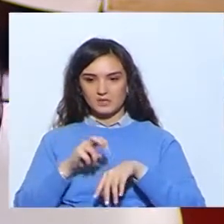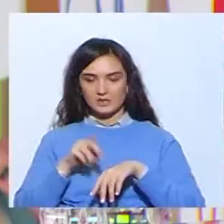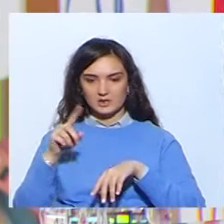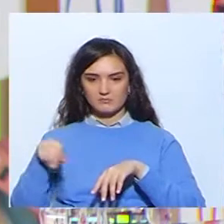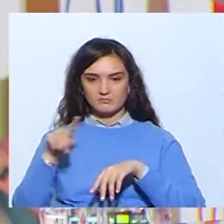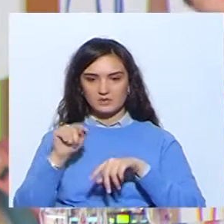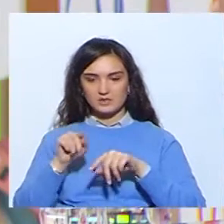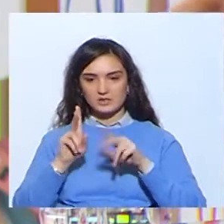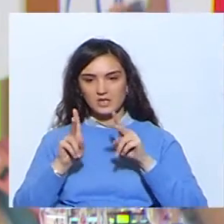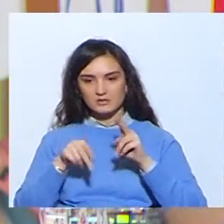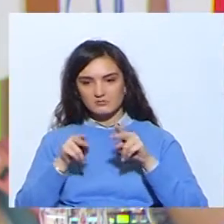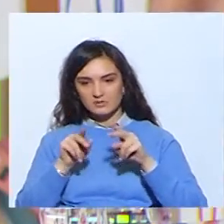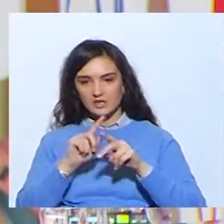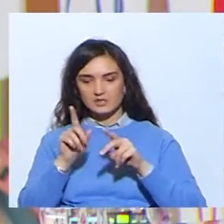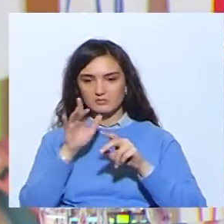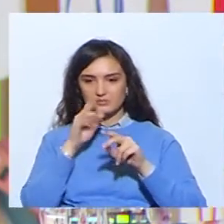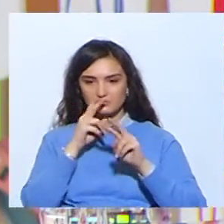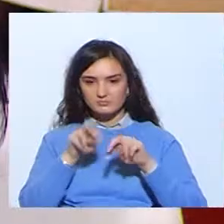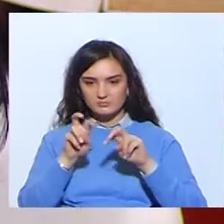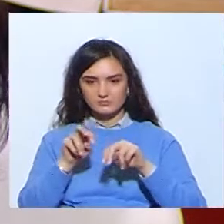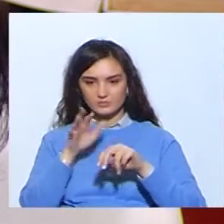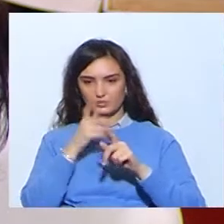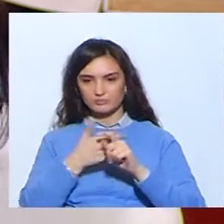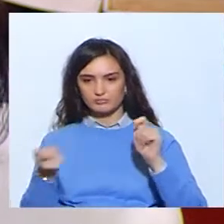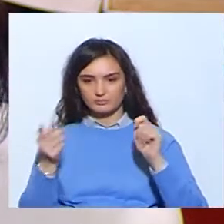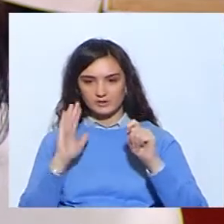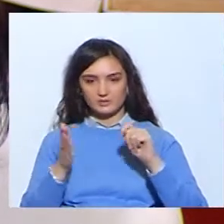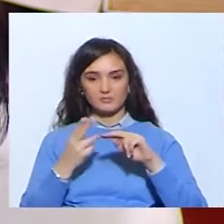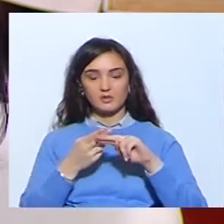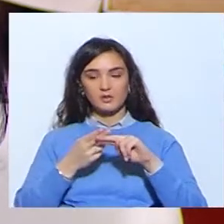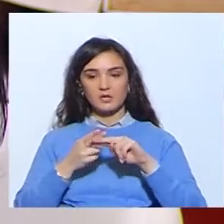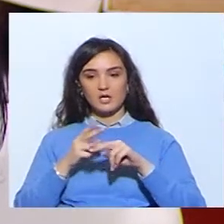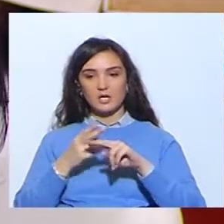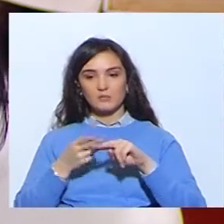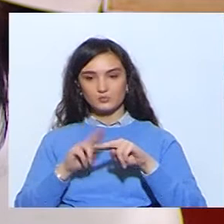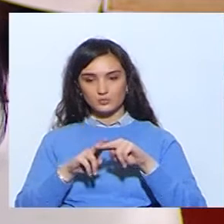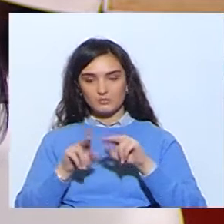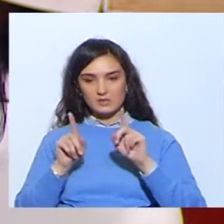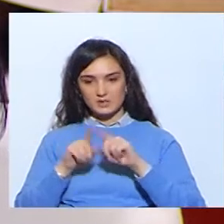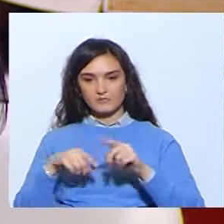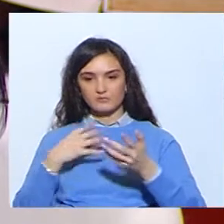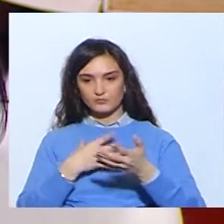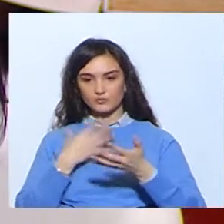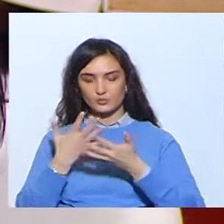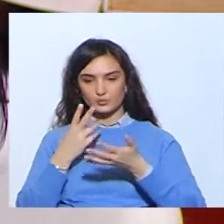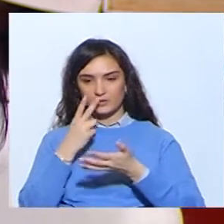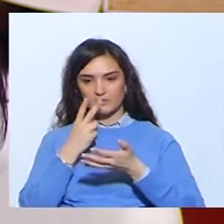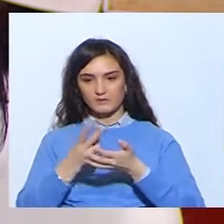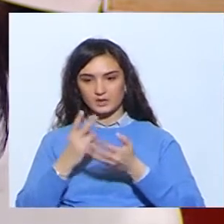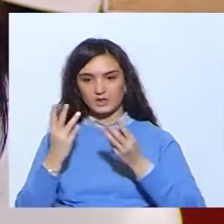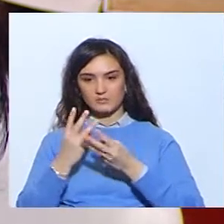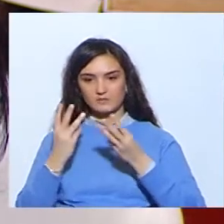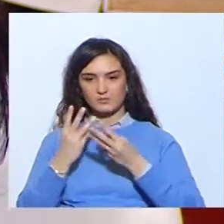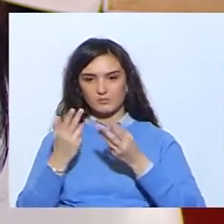ამ მანიპულაციის ჩატარება და დროში გახანგრძლივდება. ასევე მნიშვნელოვანია, თუ დავაკვირდეთ გარედან